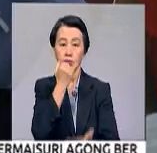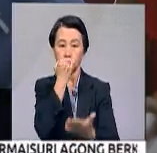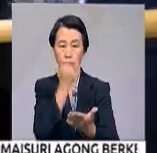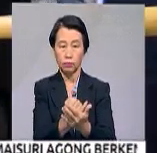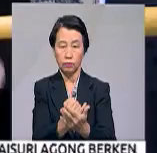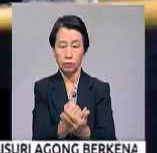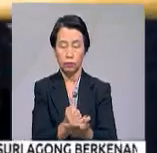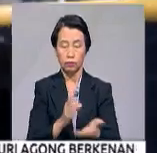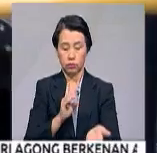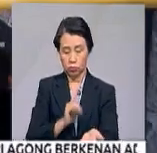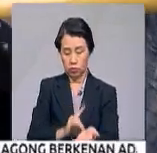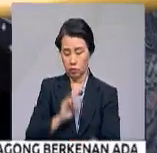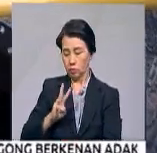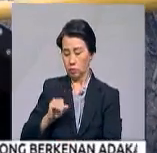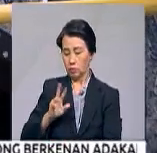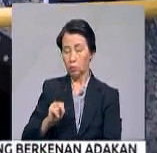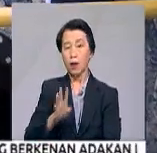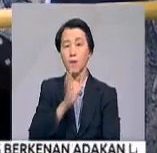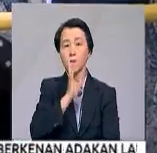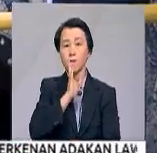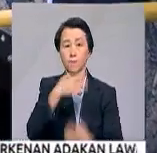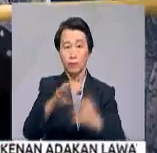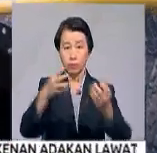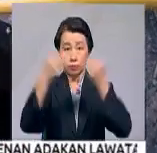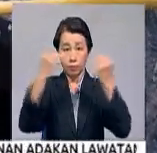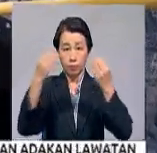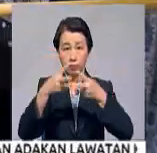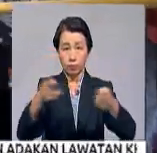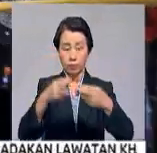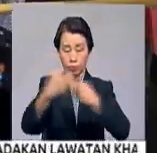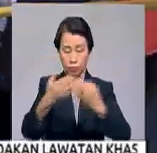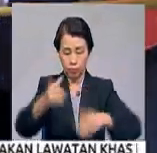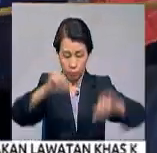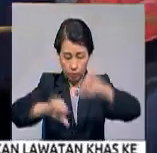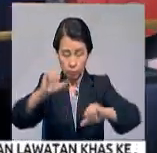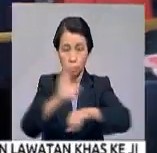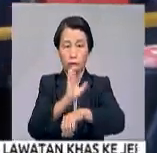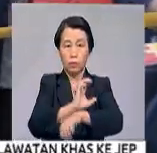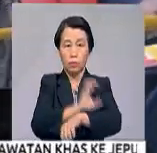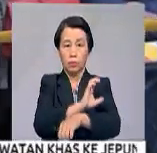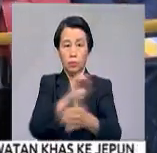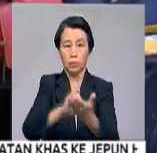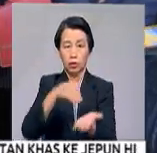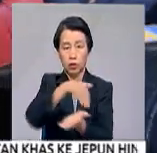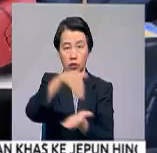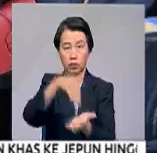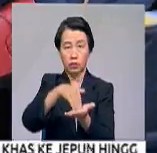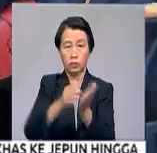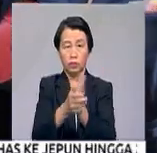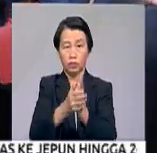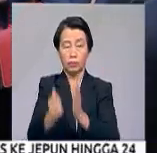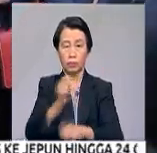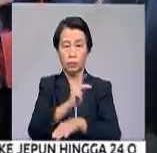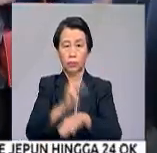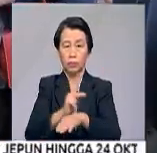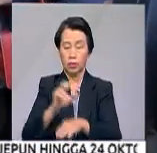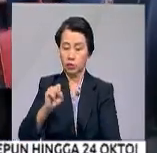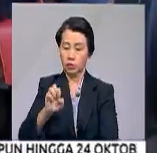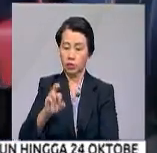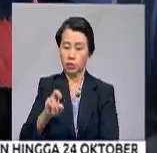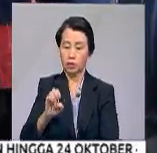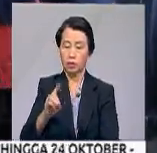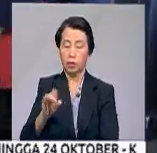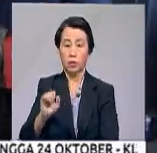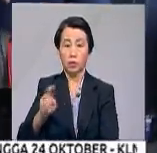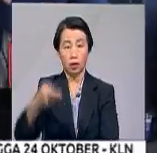Datuk Seri Dr. Wan Azizah menyatakannya selepas majlis pelancaran makmal komputer di Pusat Perkembangan Kemahiran Kebangsaan Serendah,